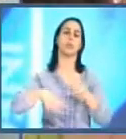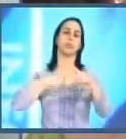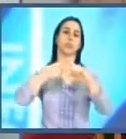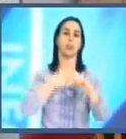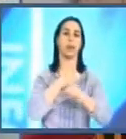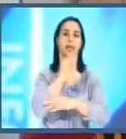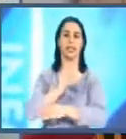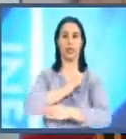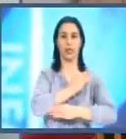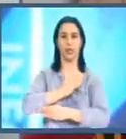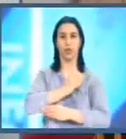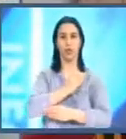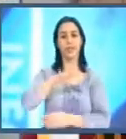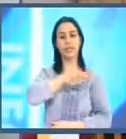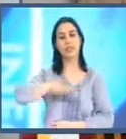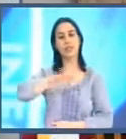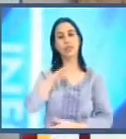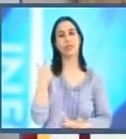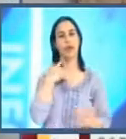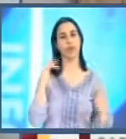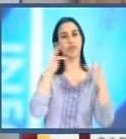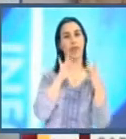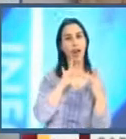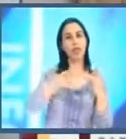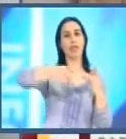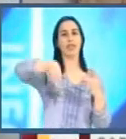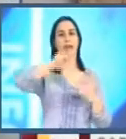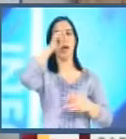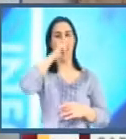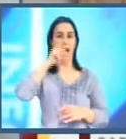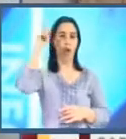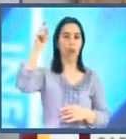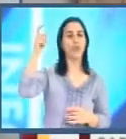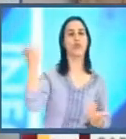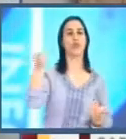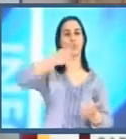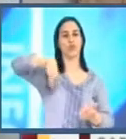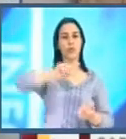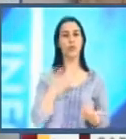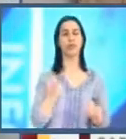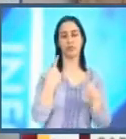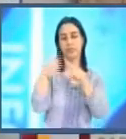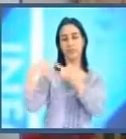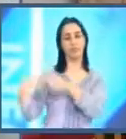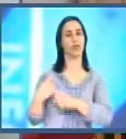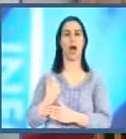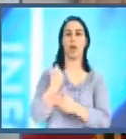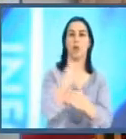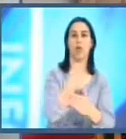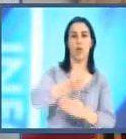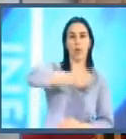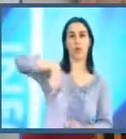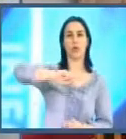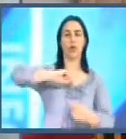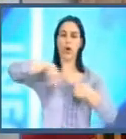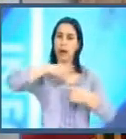oferir un espai de trobada tant per a infants com a adults on puguin intercanviar experiències, on puguin rebre suport en la seva tasca